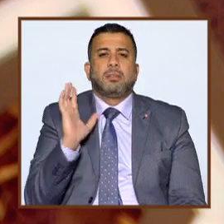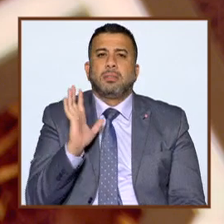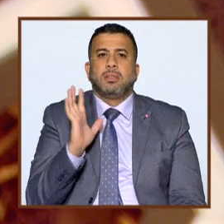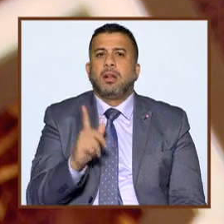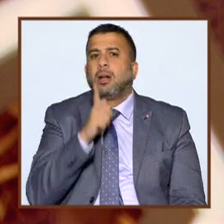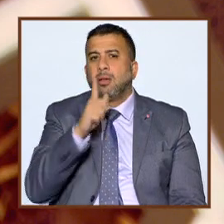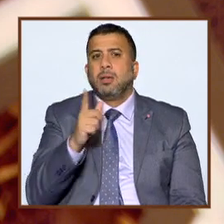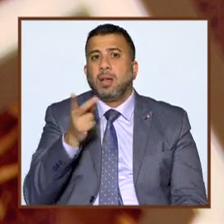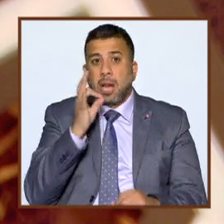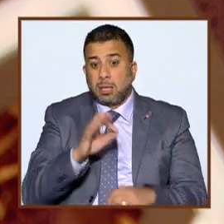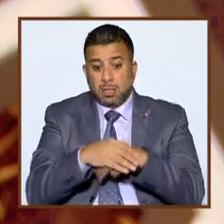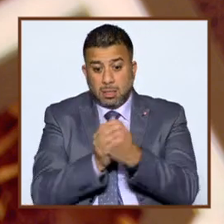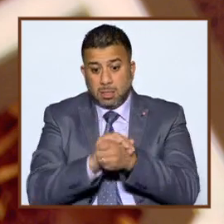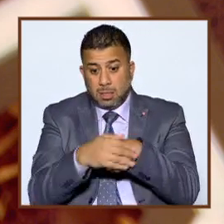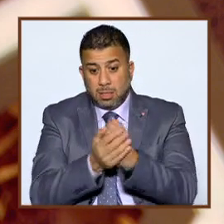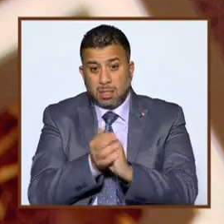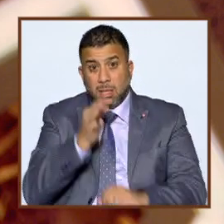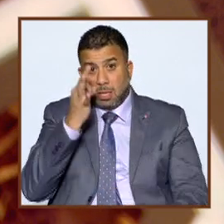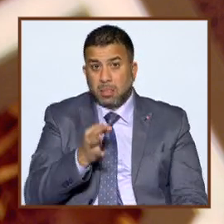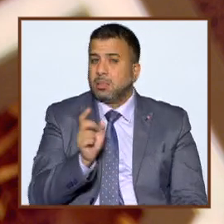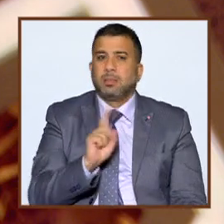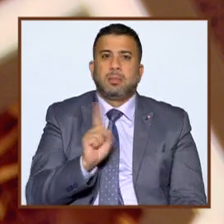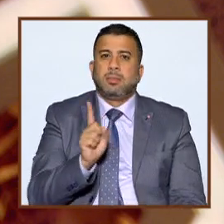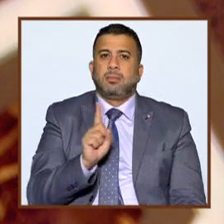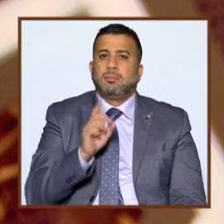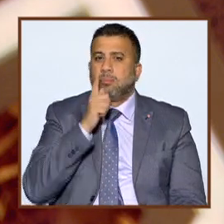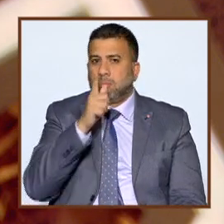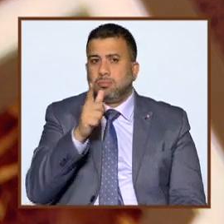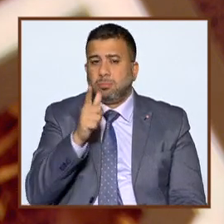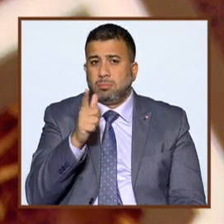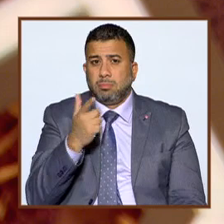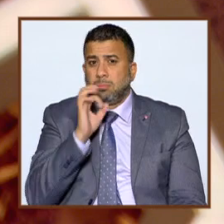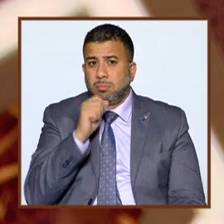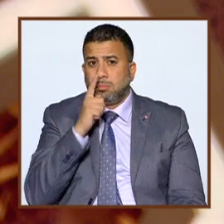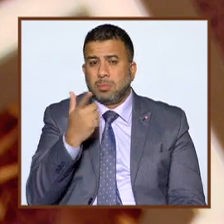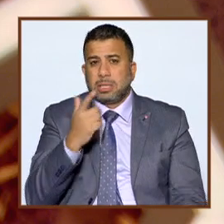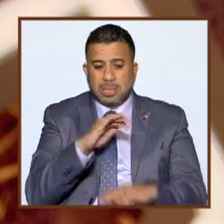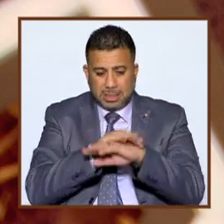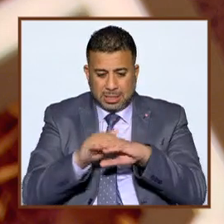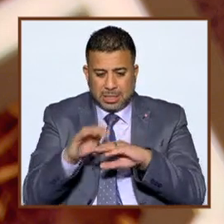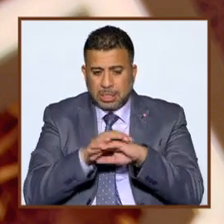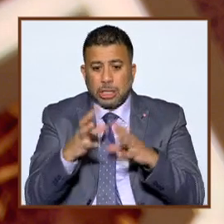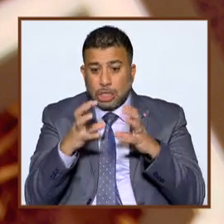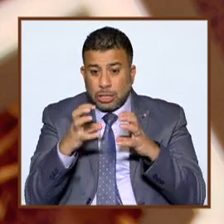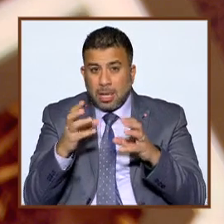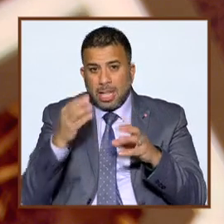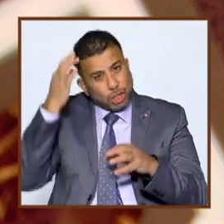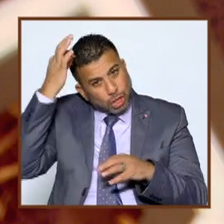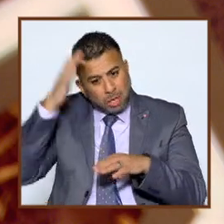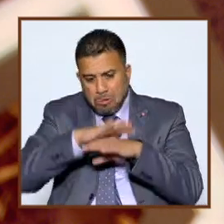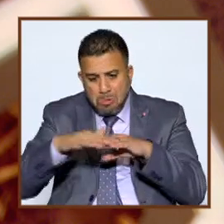المتوضئ أن يغسل يديه، ما يجب عليه. والقاعدة الفقهية أن الجاف على الجاف طاهر بلا